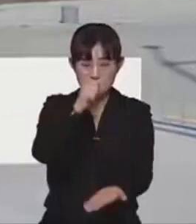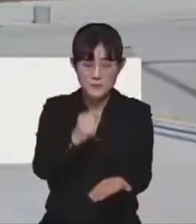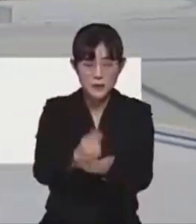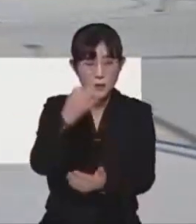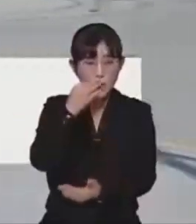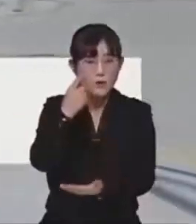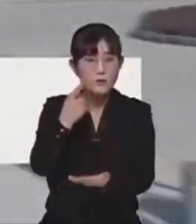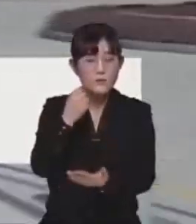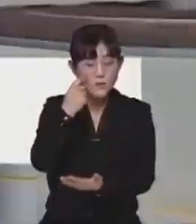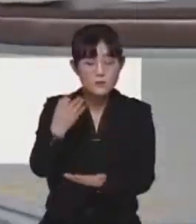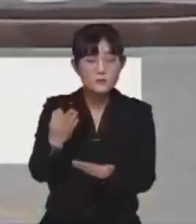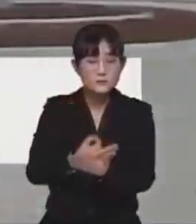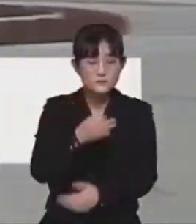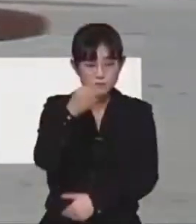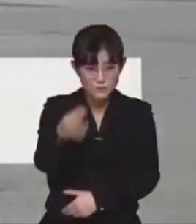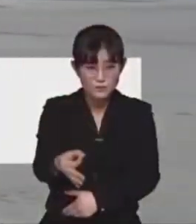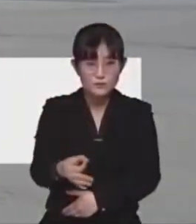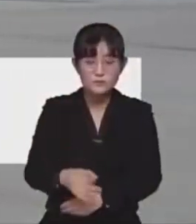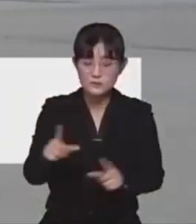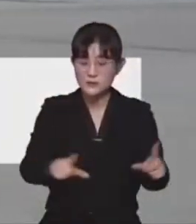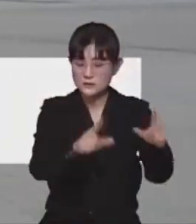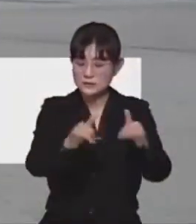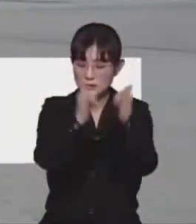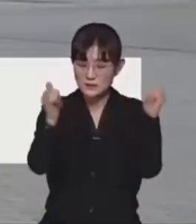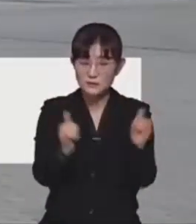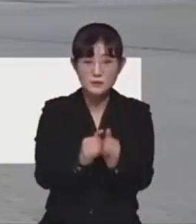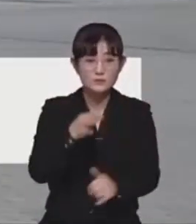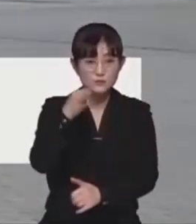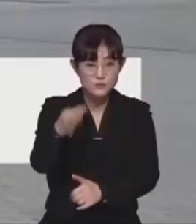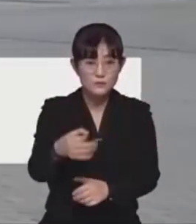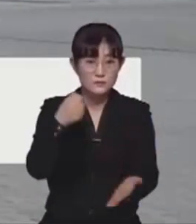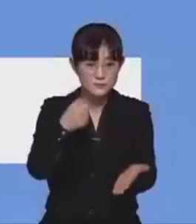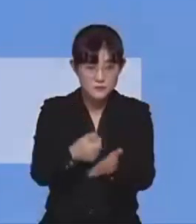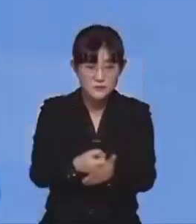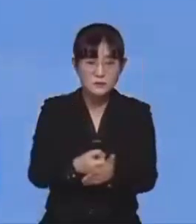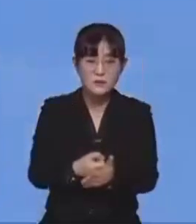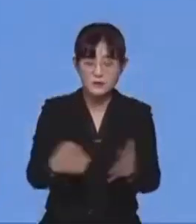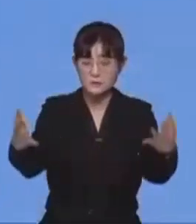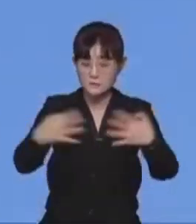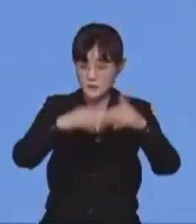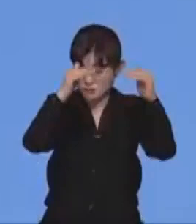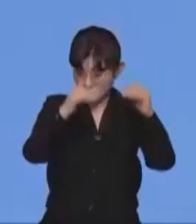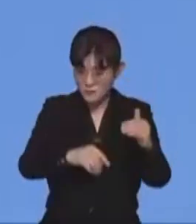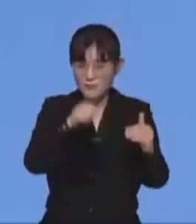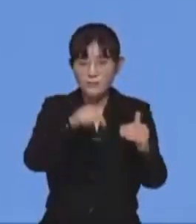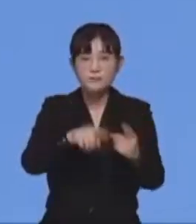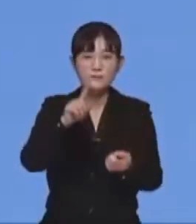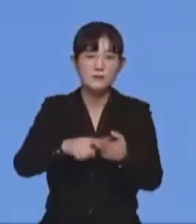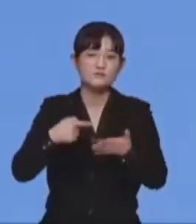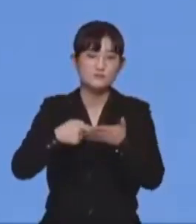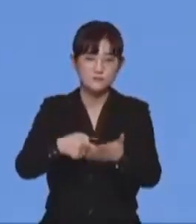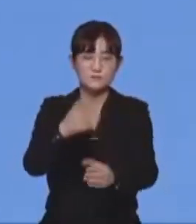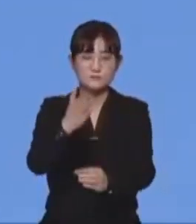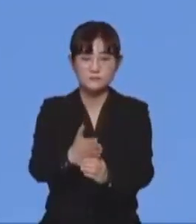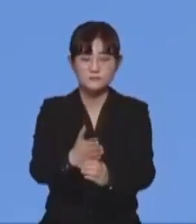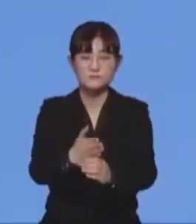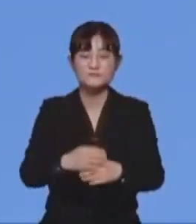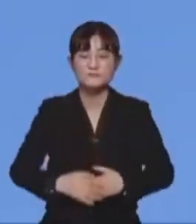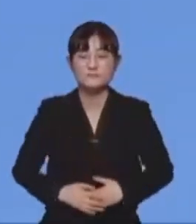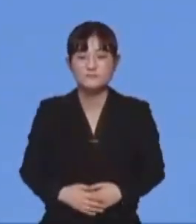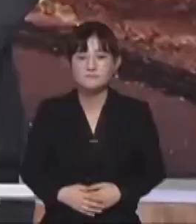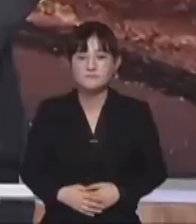지급하고 주거와 교육 등 사회적 임금을 제공하도록 한 노사상생발전협정서의 근거에 추진되고 있습니다.